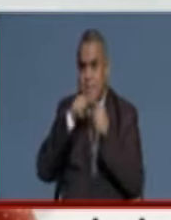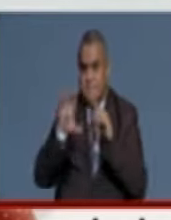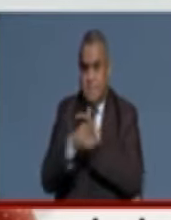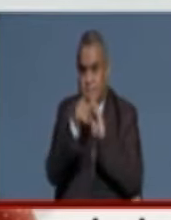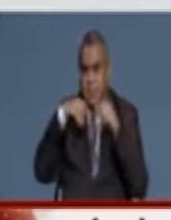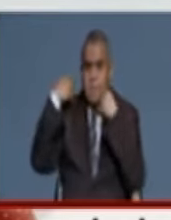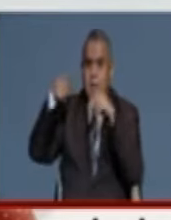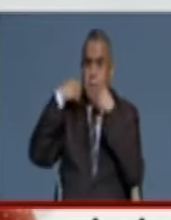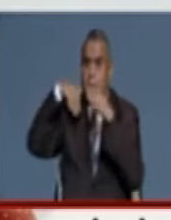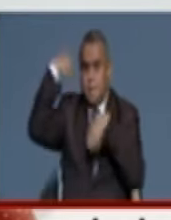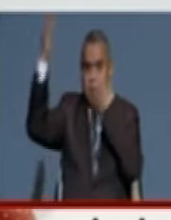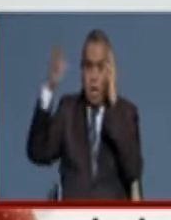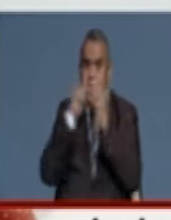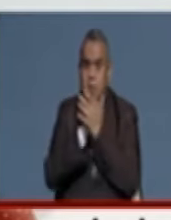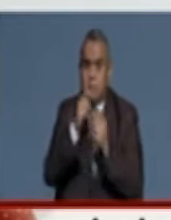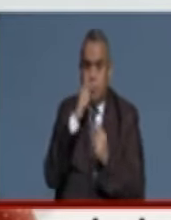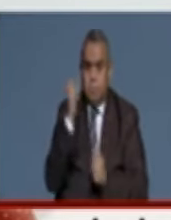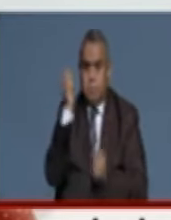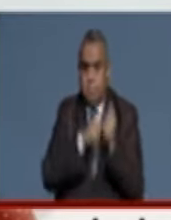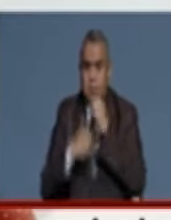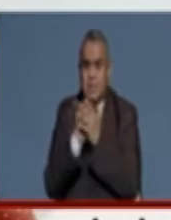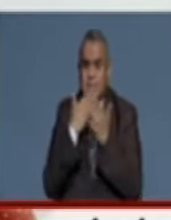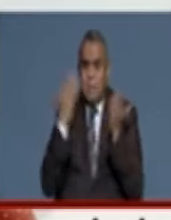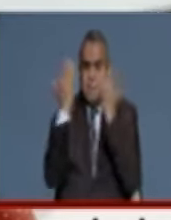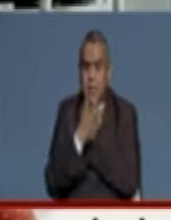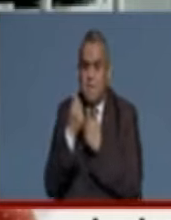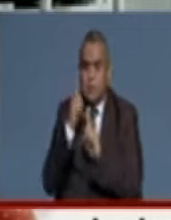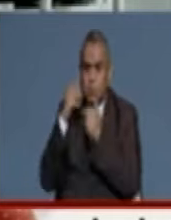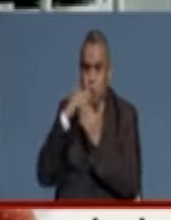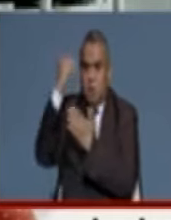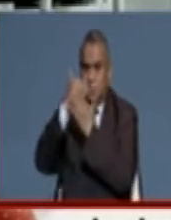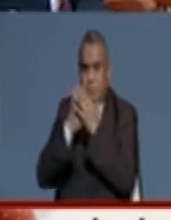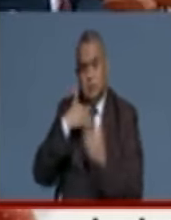الخارجي حتى يمكن للمصنع توفير النقد الأجنبي للبلاد. شكرا لسيادتك يا فندم.